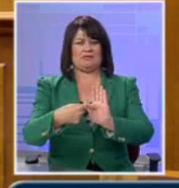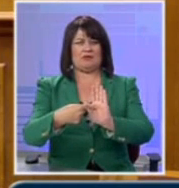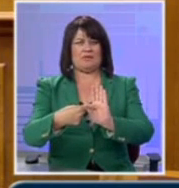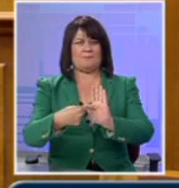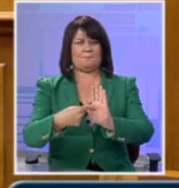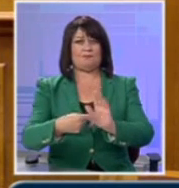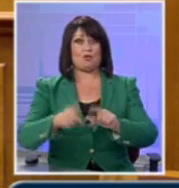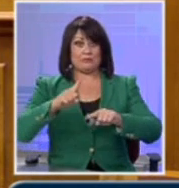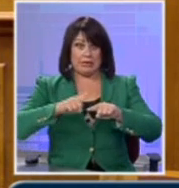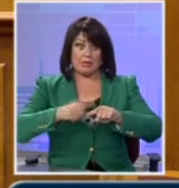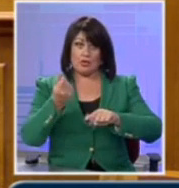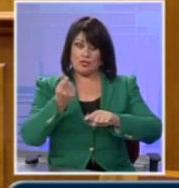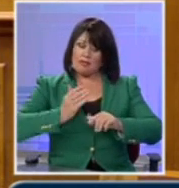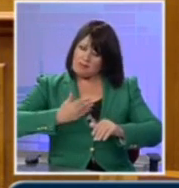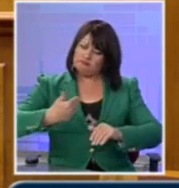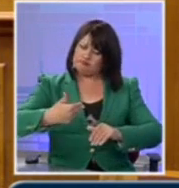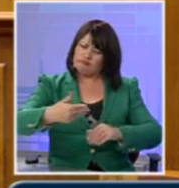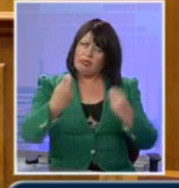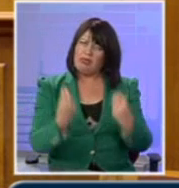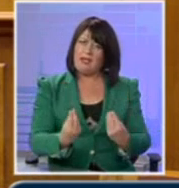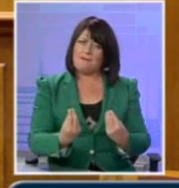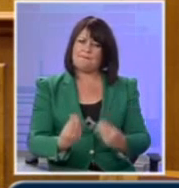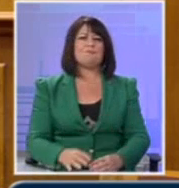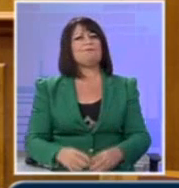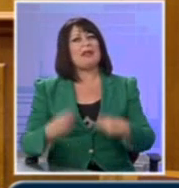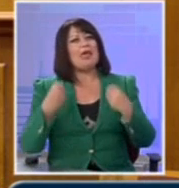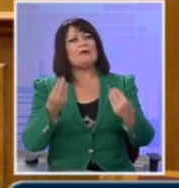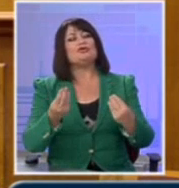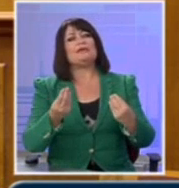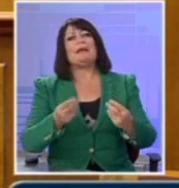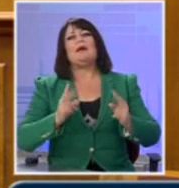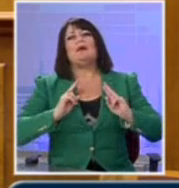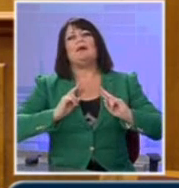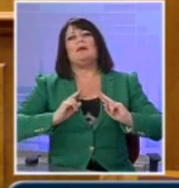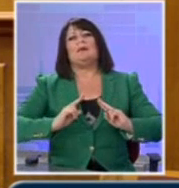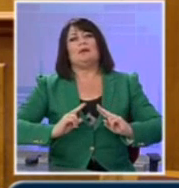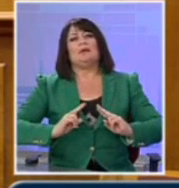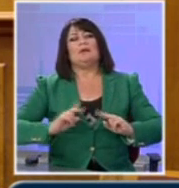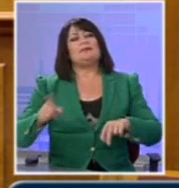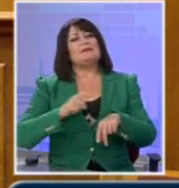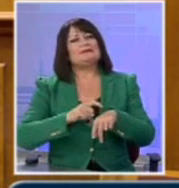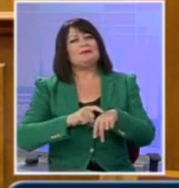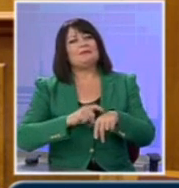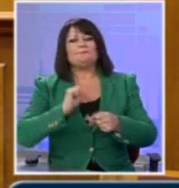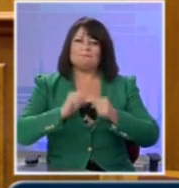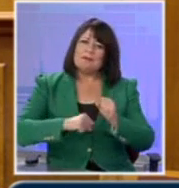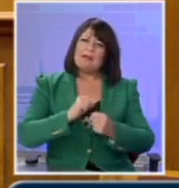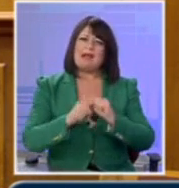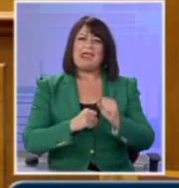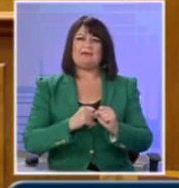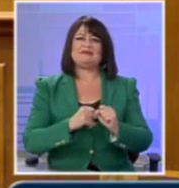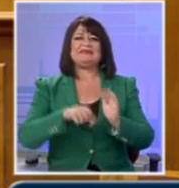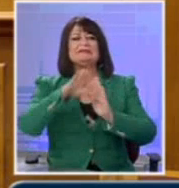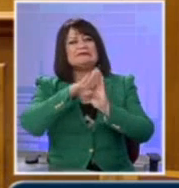της ελληνικής οικονομίας και έδωσε πολύτιμο οξυγόνο ώστε τώρα να αναμετρηθεί με τα